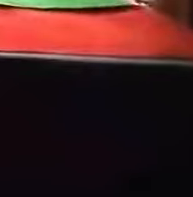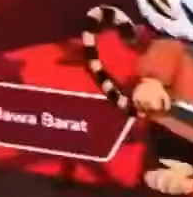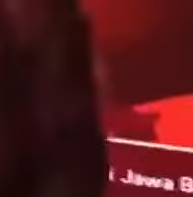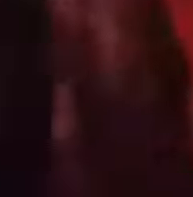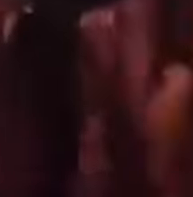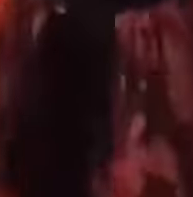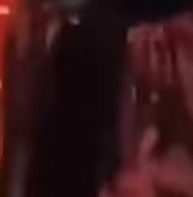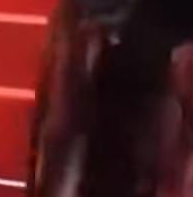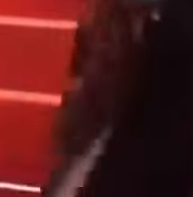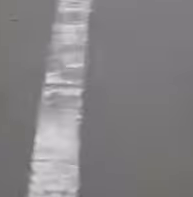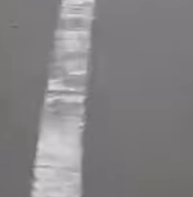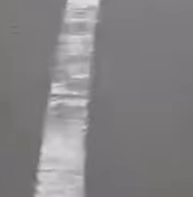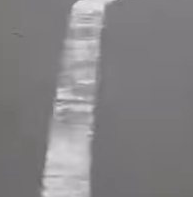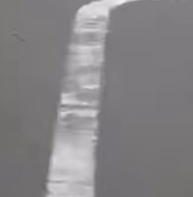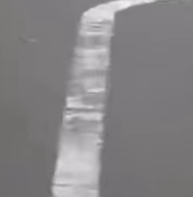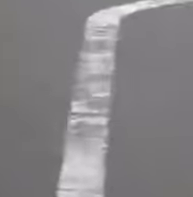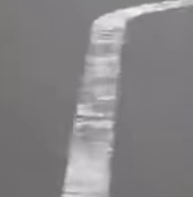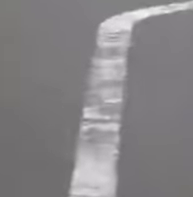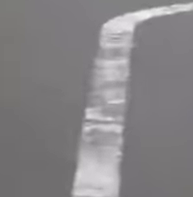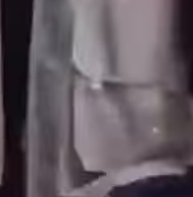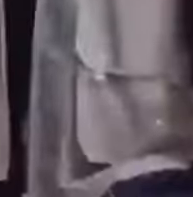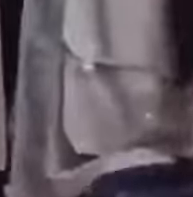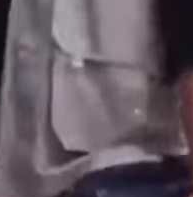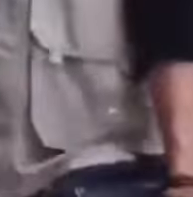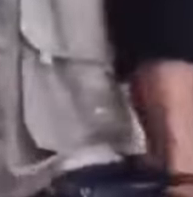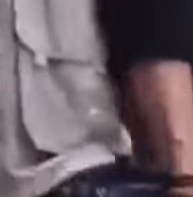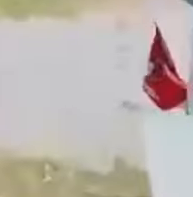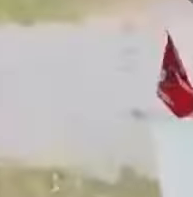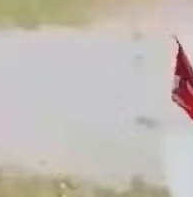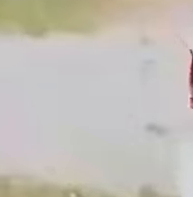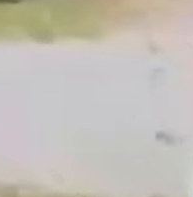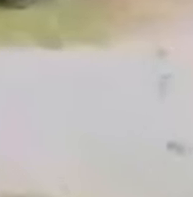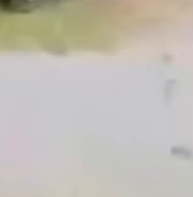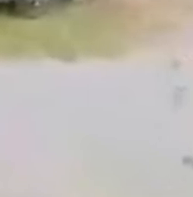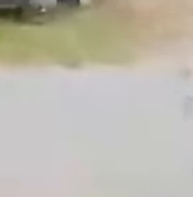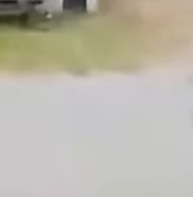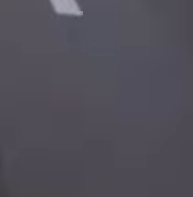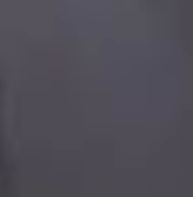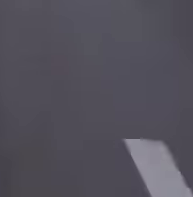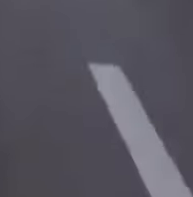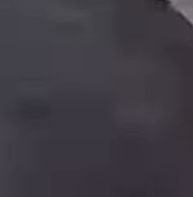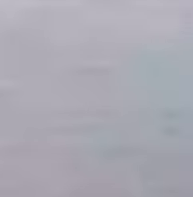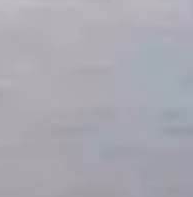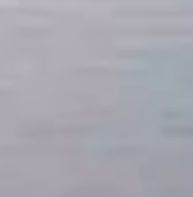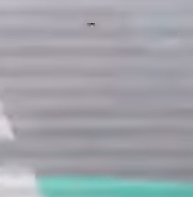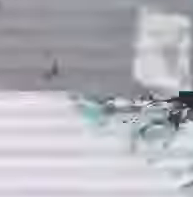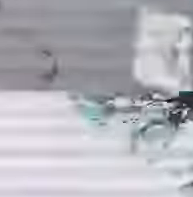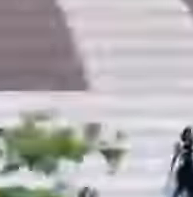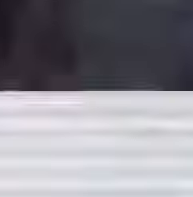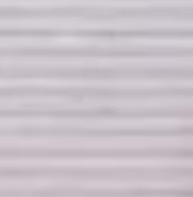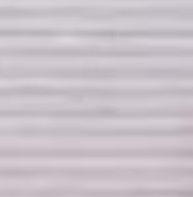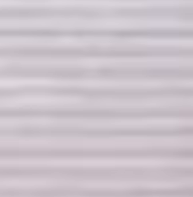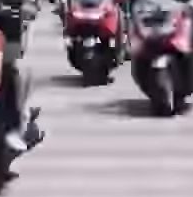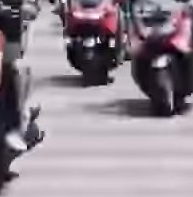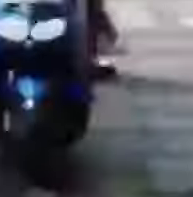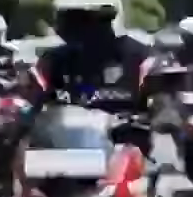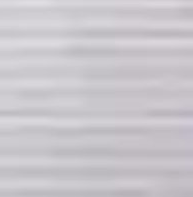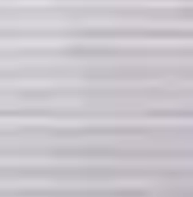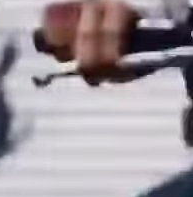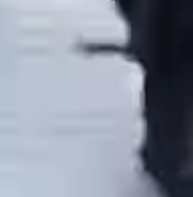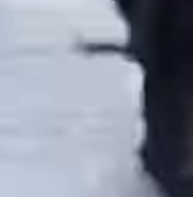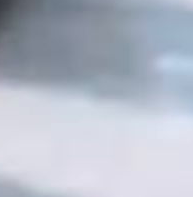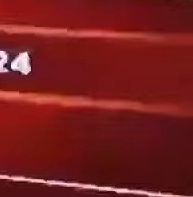khas Jawa Barat. Touring Demokrasi Road 27 November 2024 diselenggarakan pada tanggal 3 November